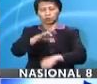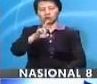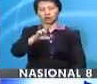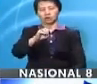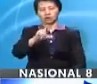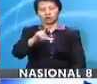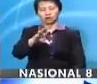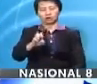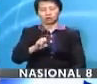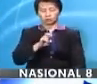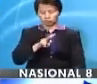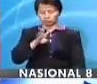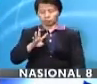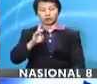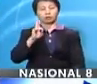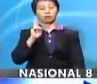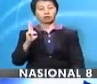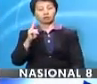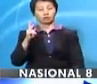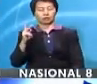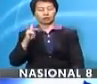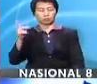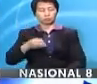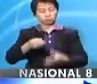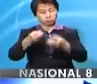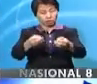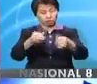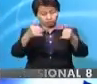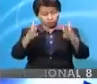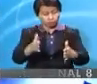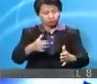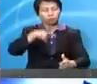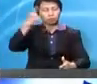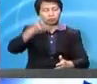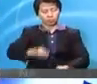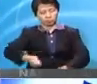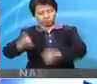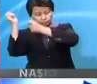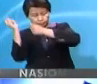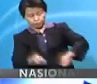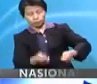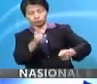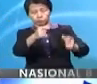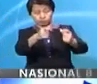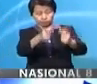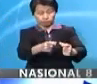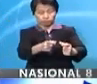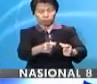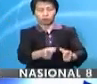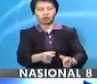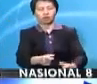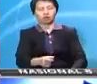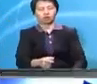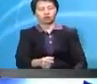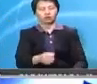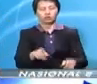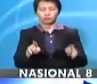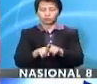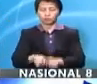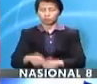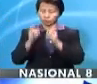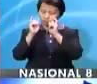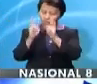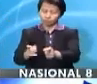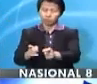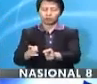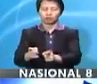bernilai RM24,000 ditawarkan kepada pemain yang berjaya membuat pukulan selubang atau hole in one. Turut ditawarkan